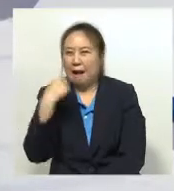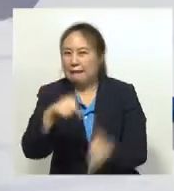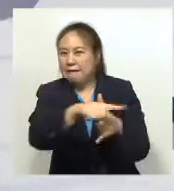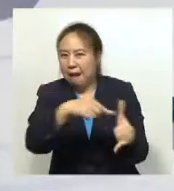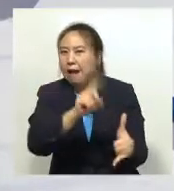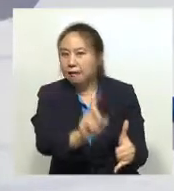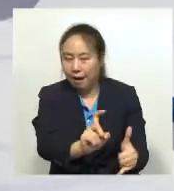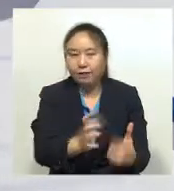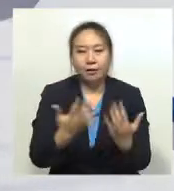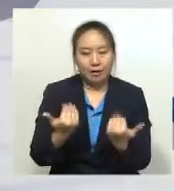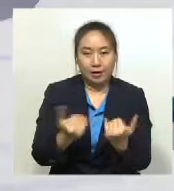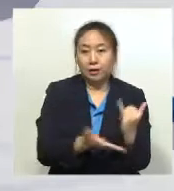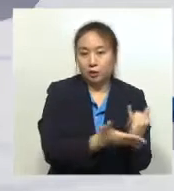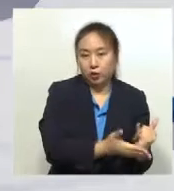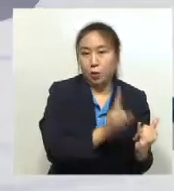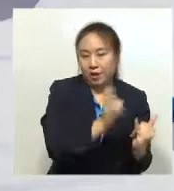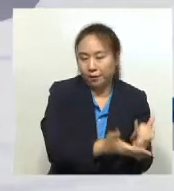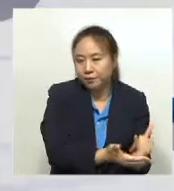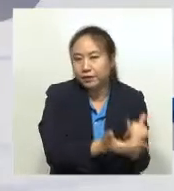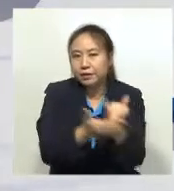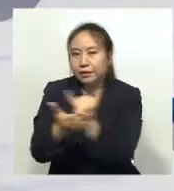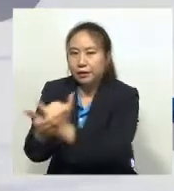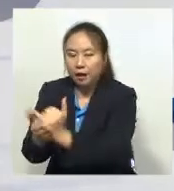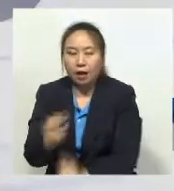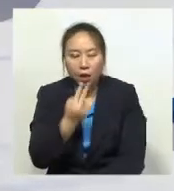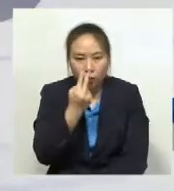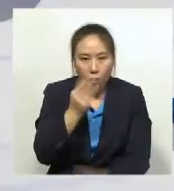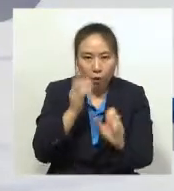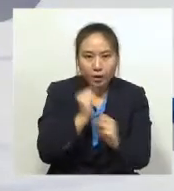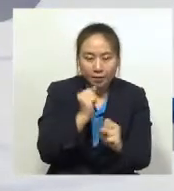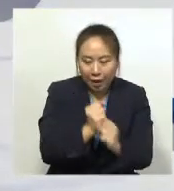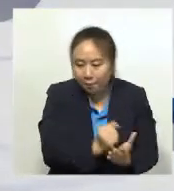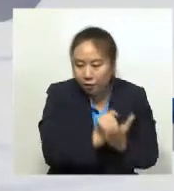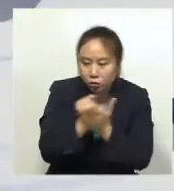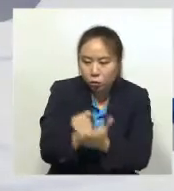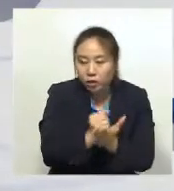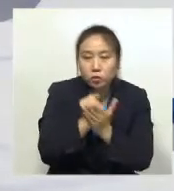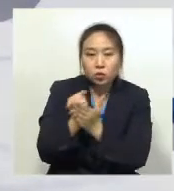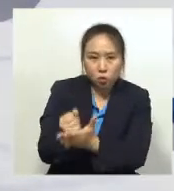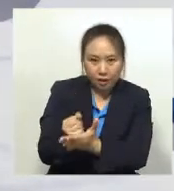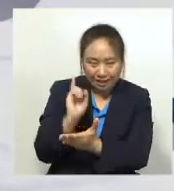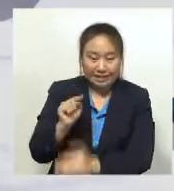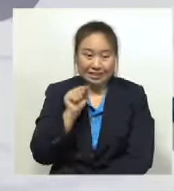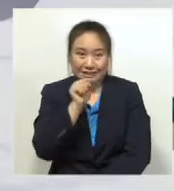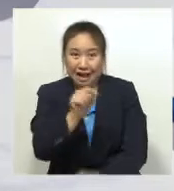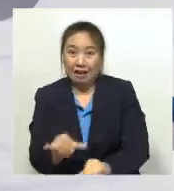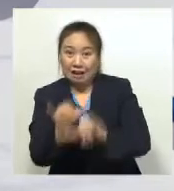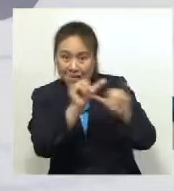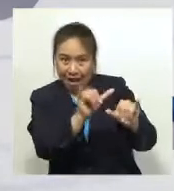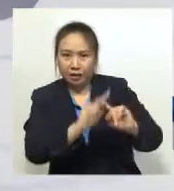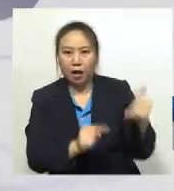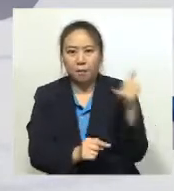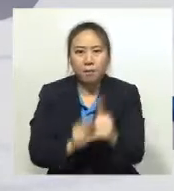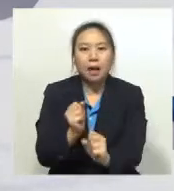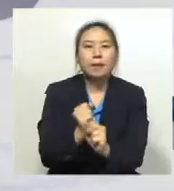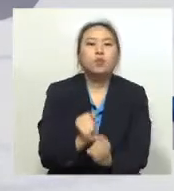ราบว่าผู้กำกับการสถานีตำรวจภูธรบางปะอินและพวกยังคงมาช่วยงานชุดพนักงานสอบสวนทั้งที่มีคำสั่งย้ายไปก่อนหน้านี้นะคะข